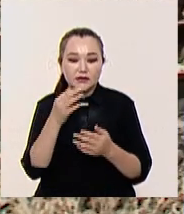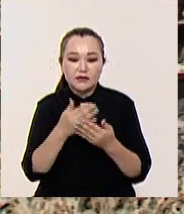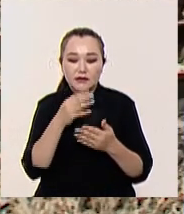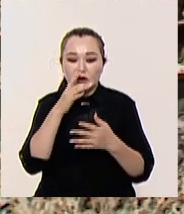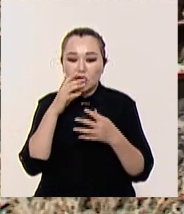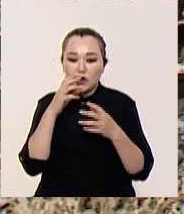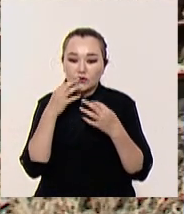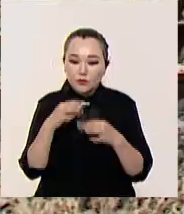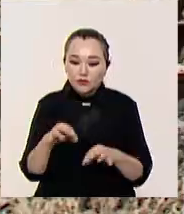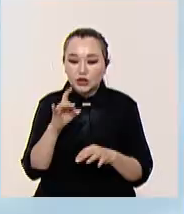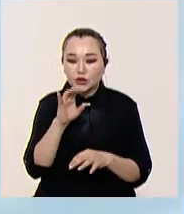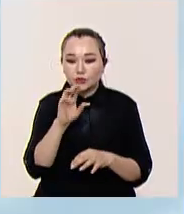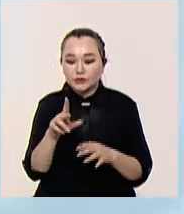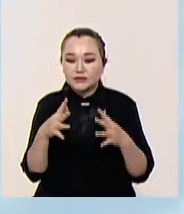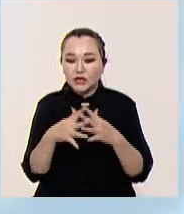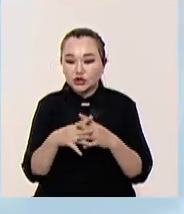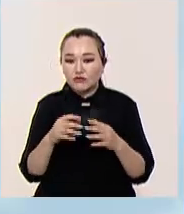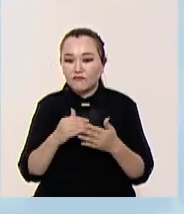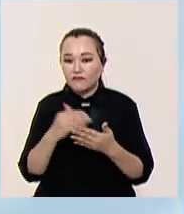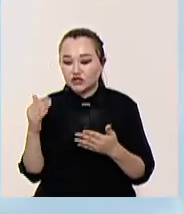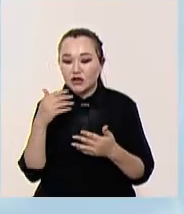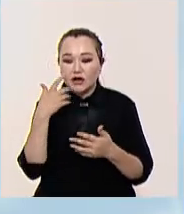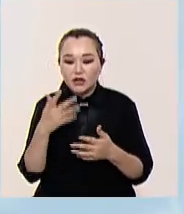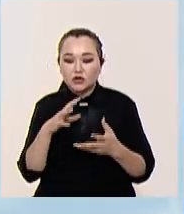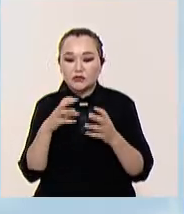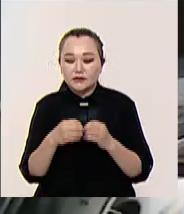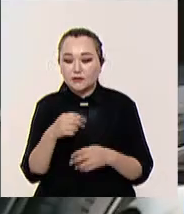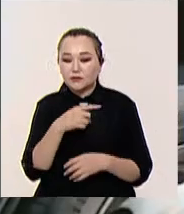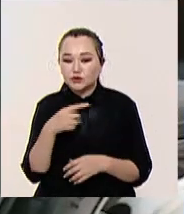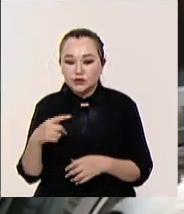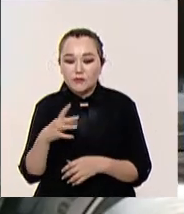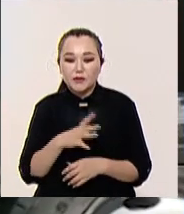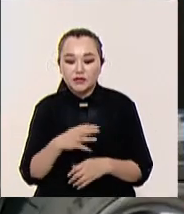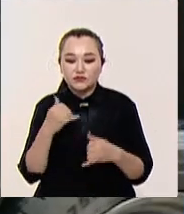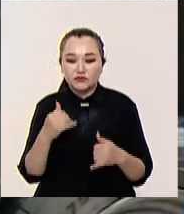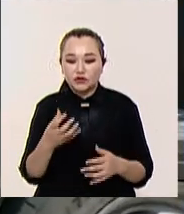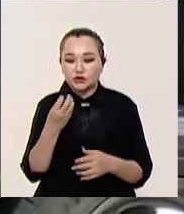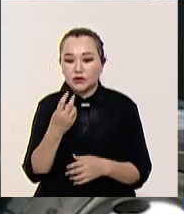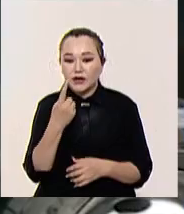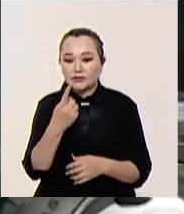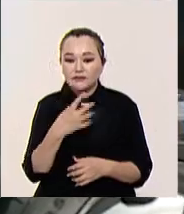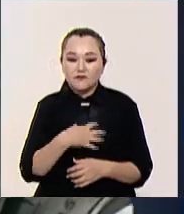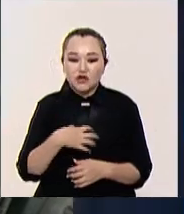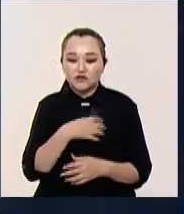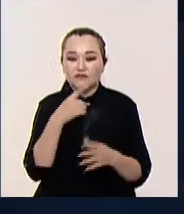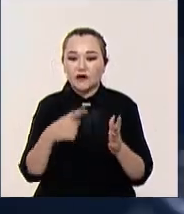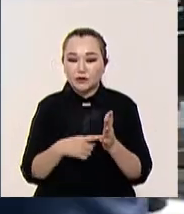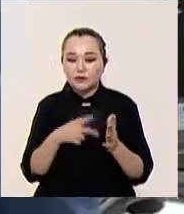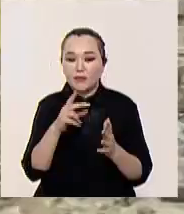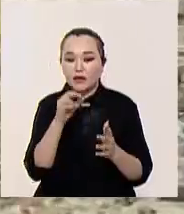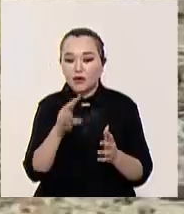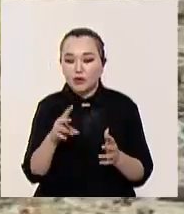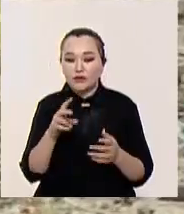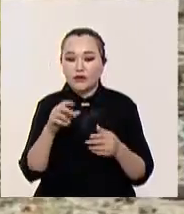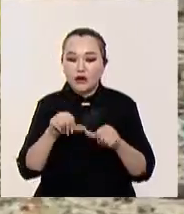допустимого уровня содержания ртути. В прошлые годы результаты были отрицательные. Экологи подняли еще один немаловажный вопрос. Полигон никак